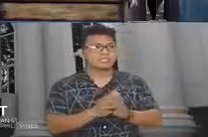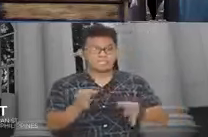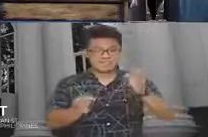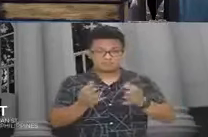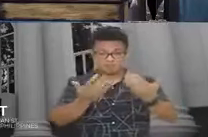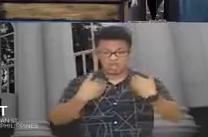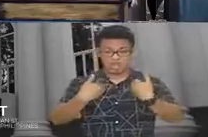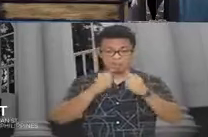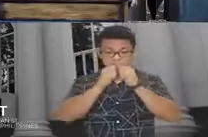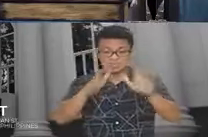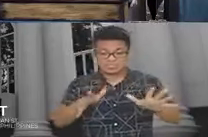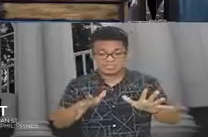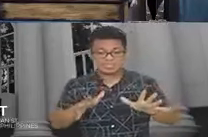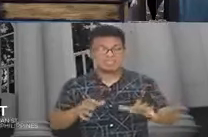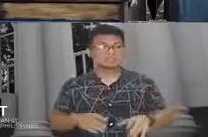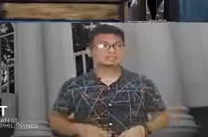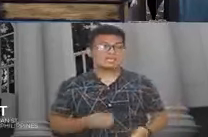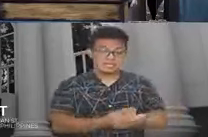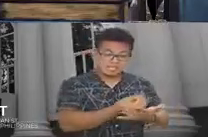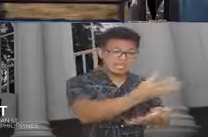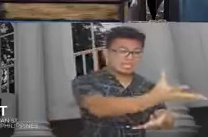kanang kuripot lagi.